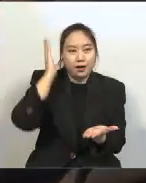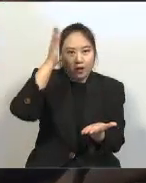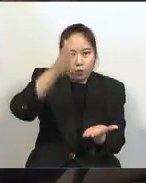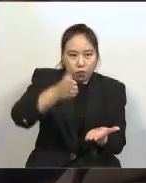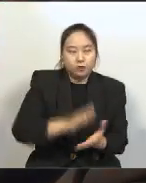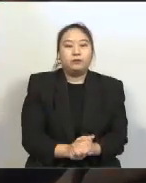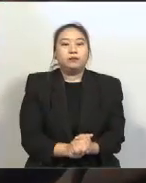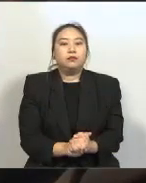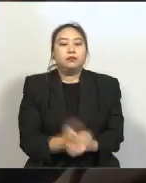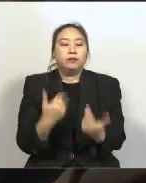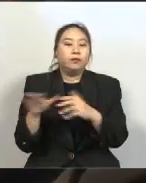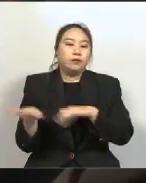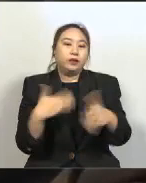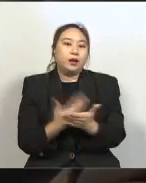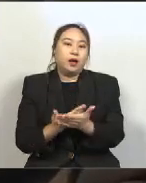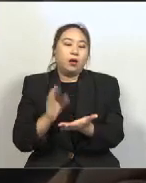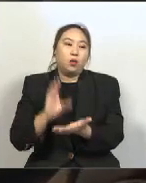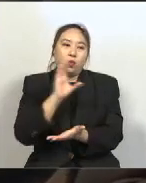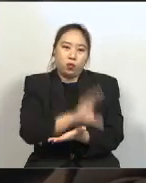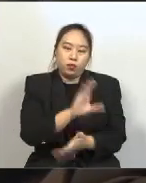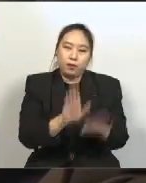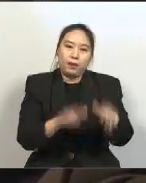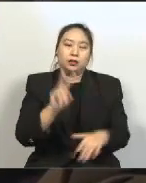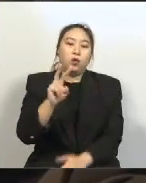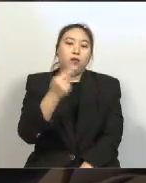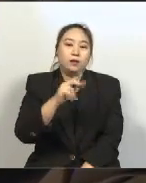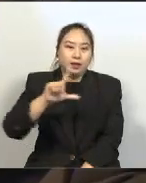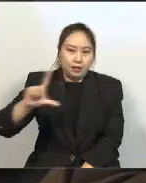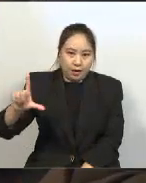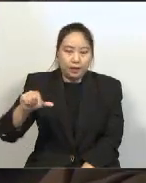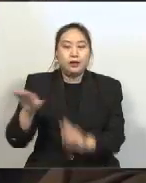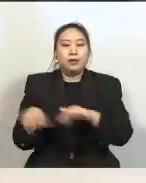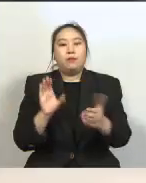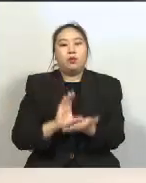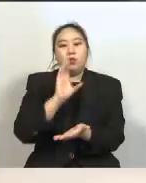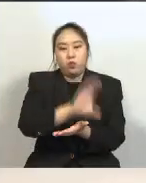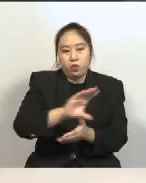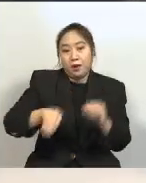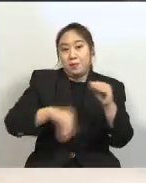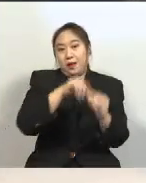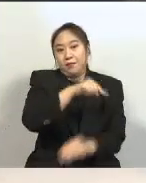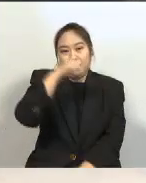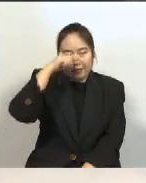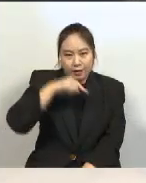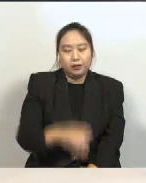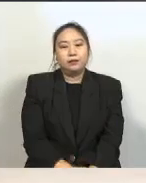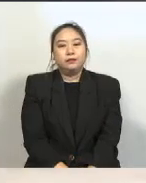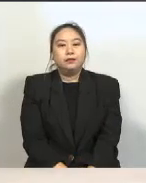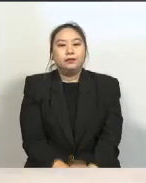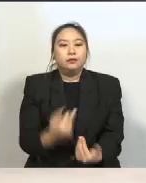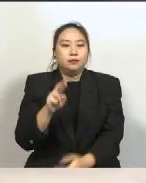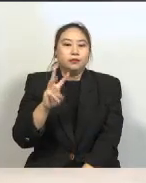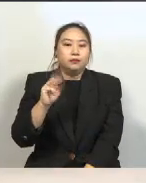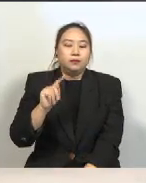คตโดยได้เตรียมวงเงินลงทุนเอาไว้ประมาณ 20,000 ล้านบาทค่ะเพื่อที่จะลงทุนเพิ่มเติมในประเทศไทยรัฐม